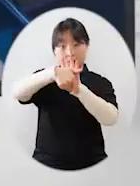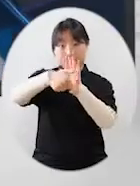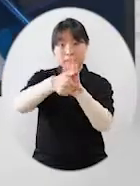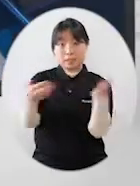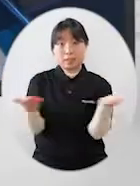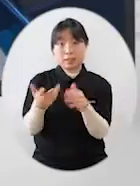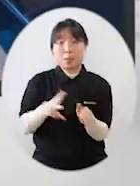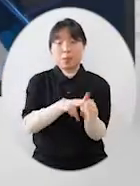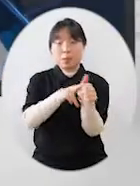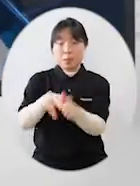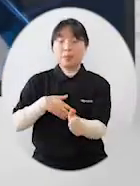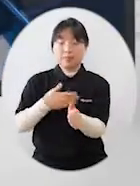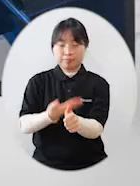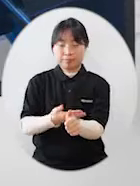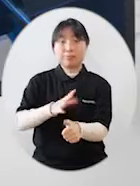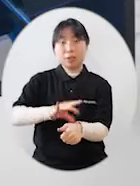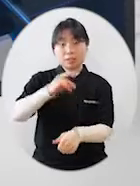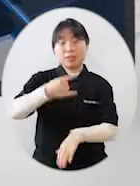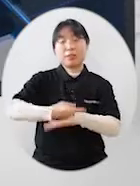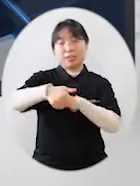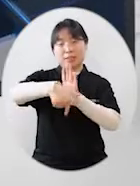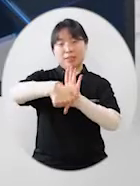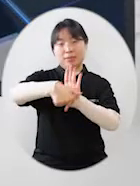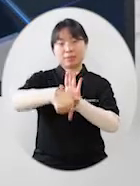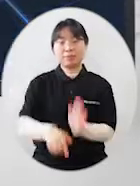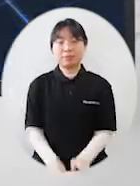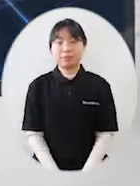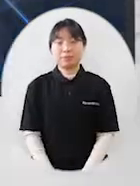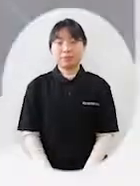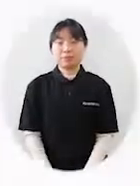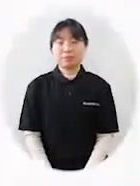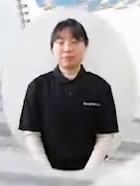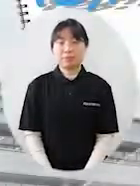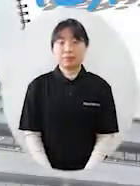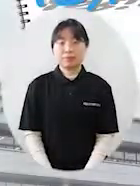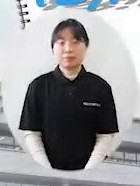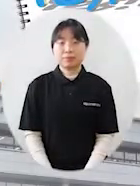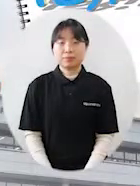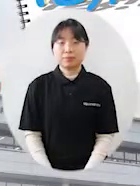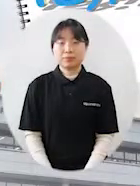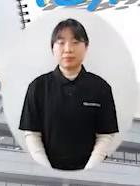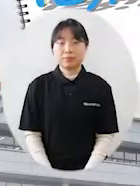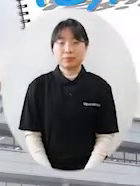게시판과 일자리 정보를 전해드립니다. 먼저 의왕 게시판입니다.